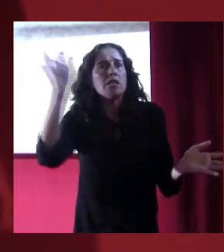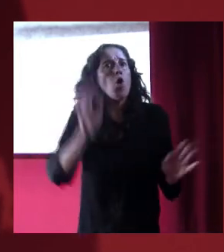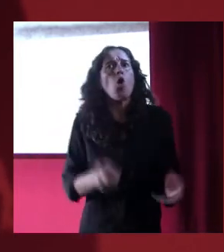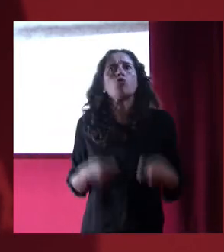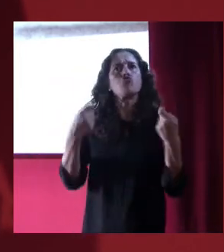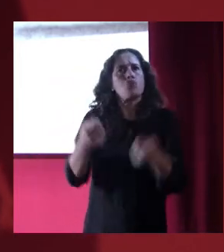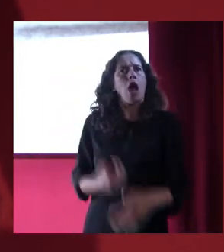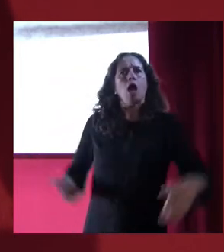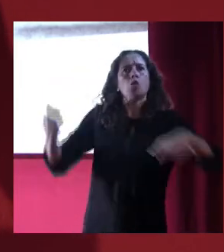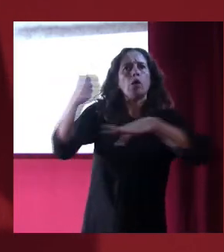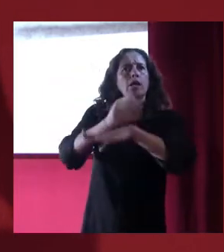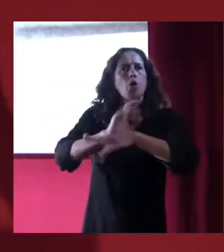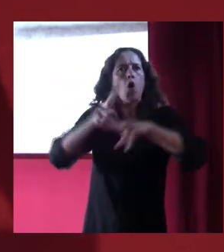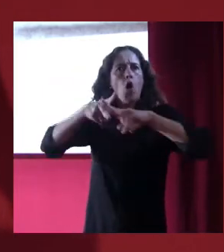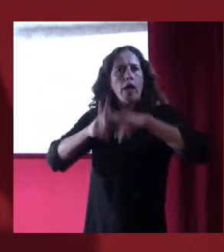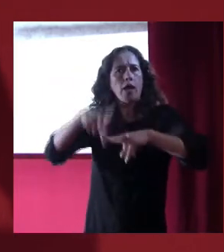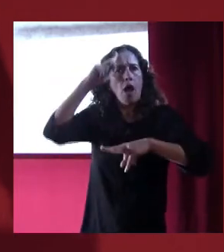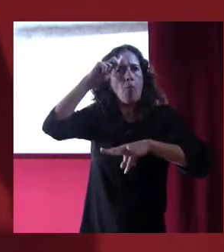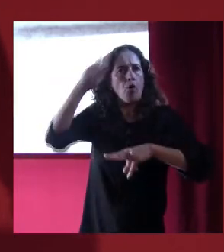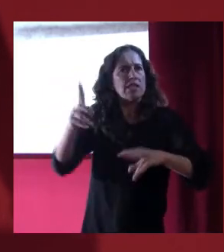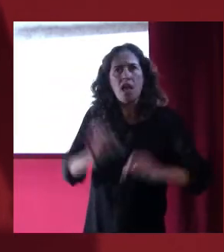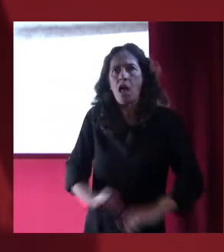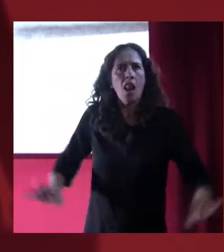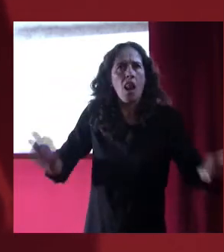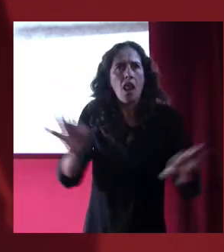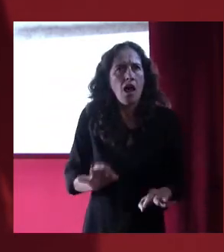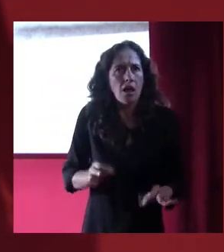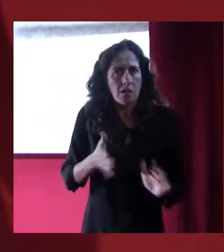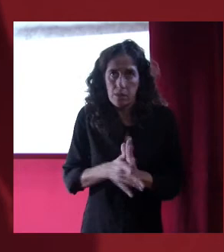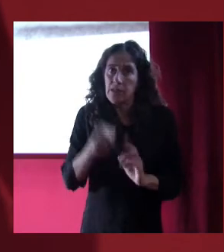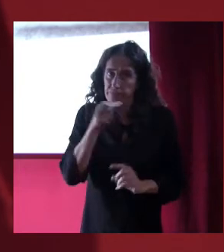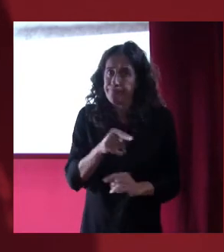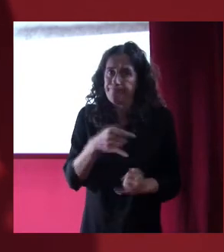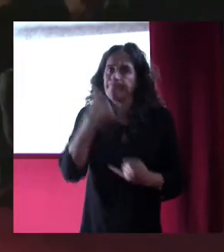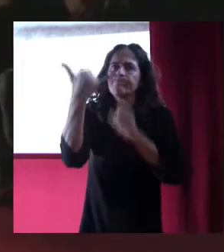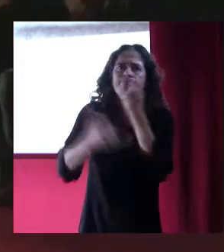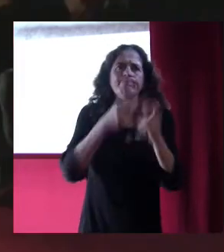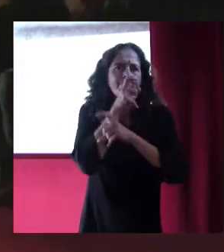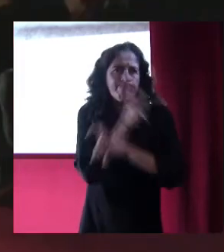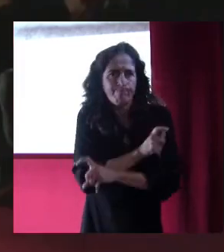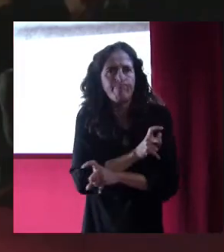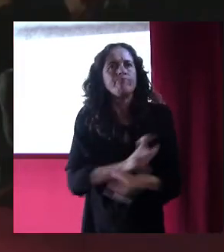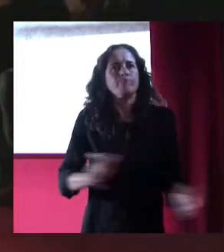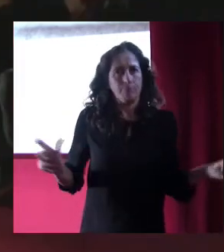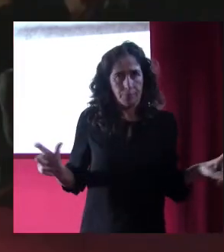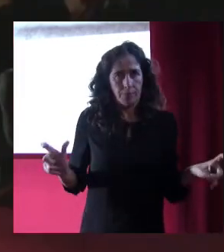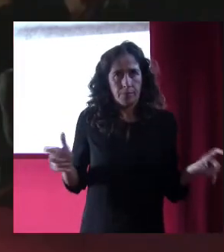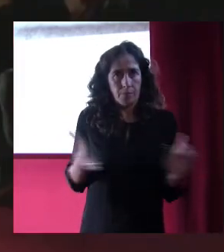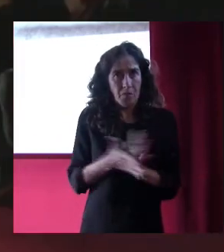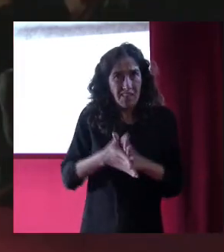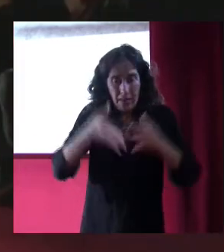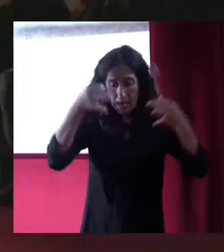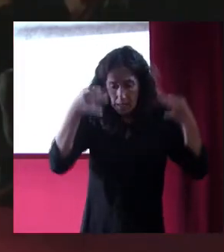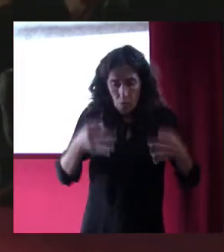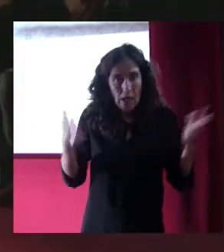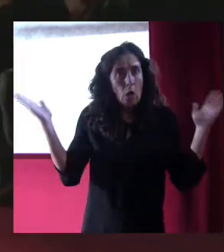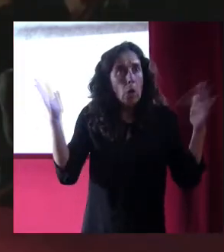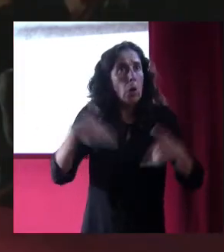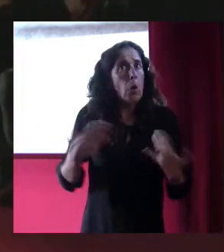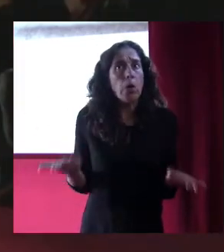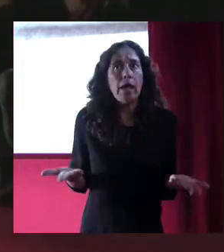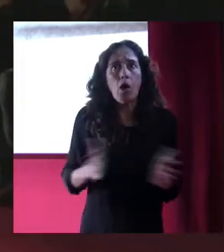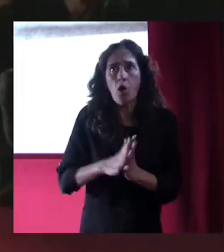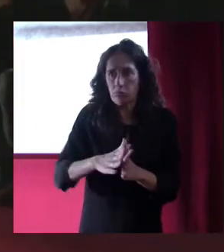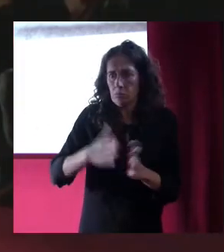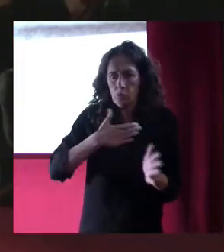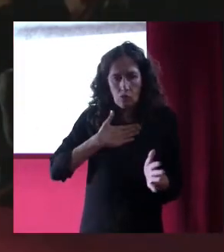l'autoritat i les eines que necessita, es paga i es paga molt car. La inseguretat ataca les nostres llibertats, la